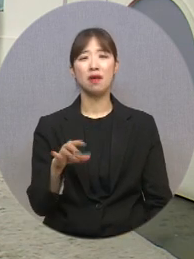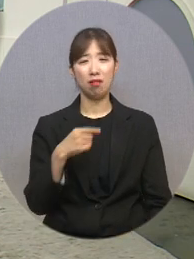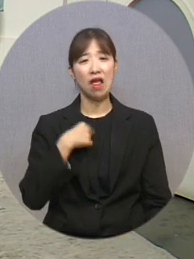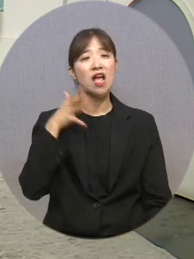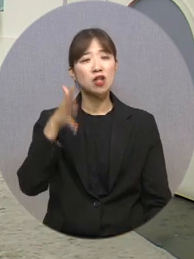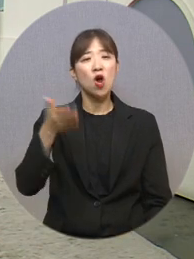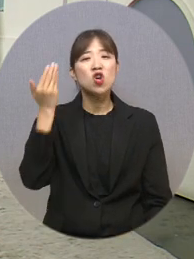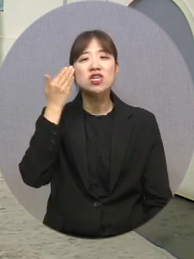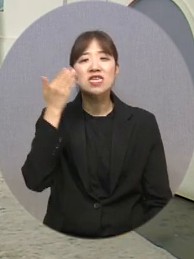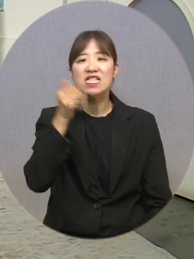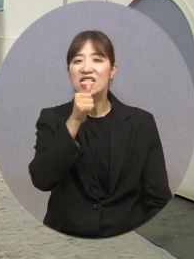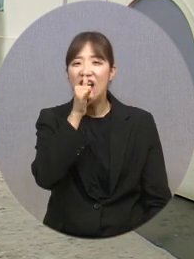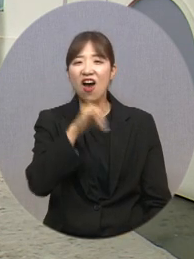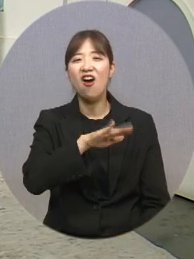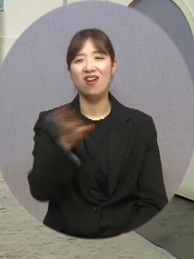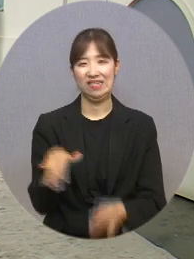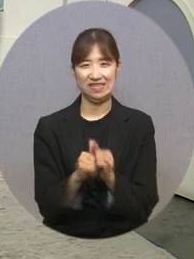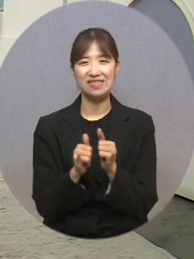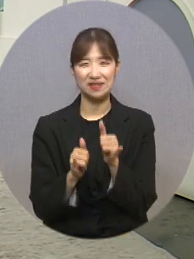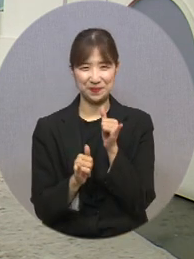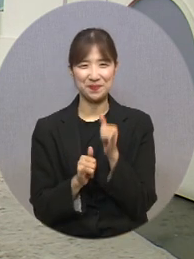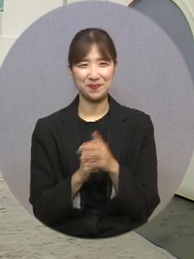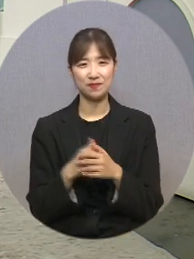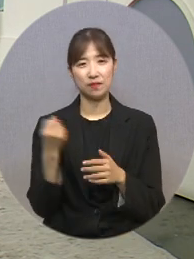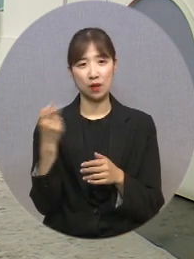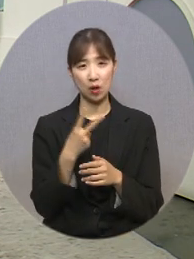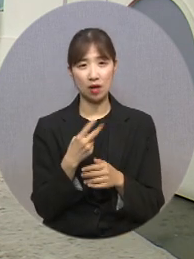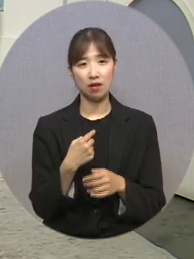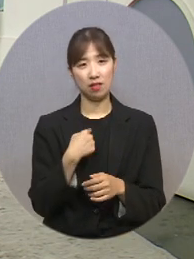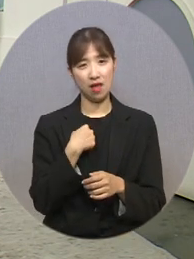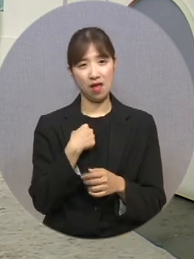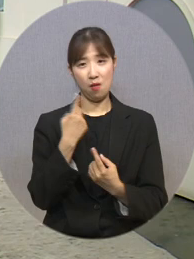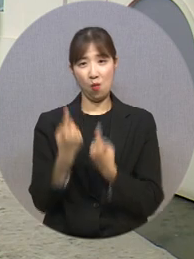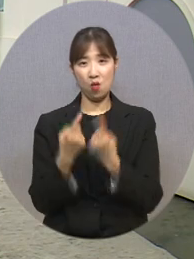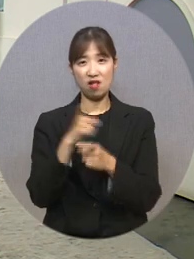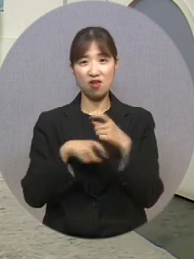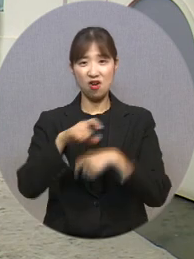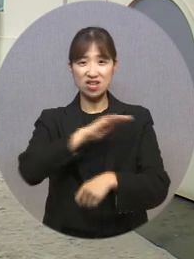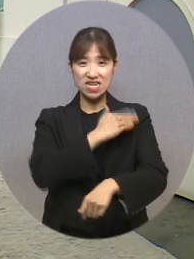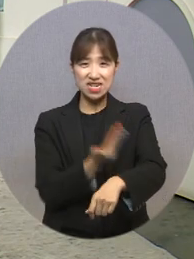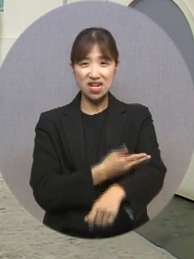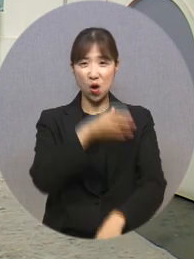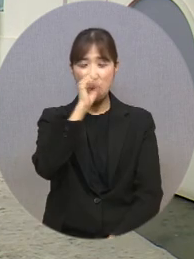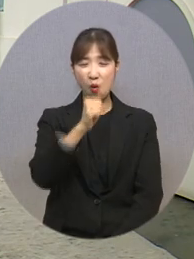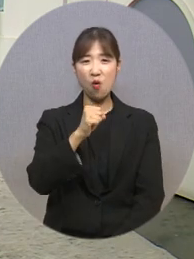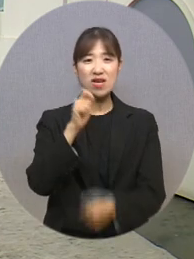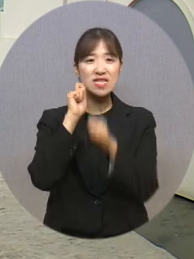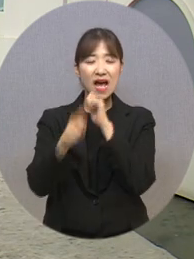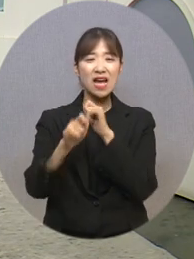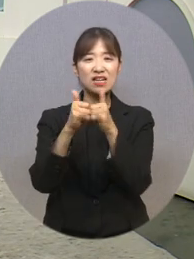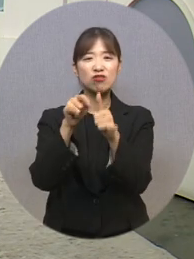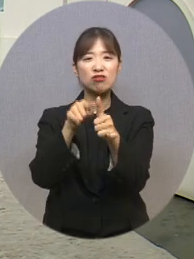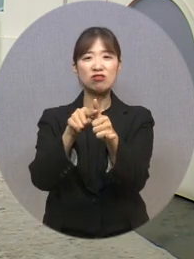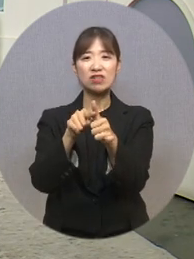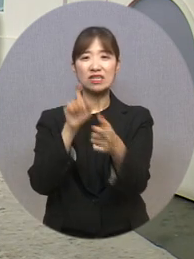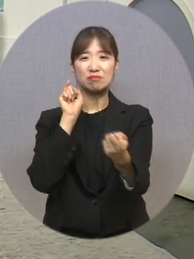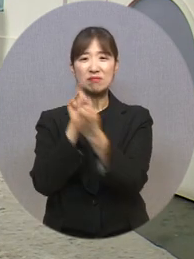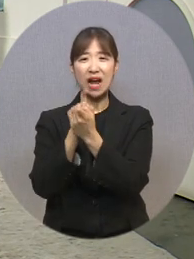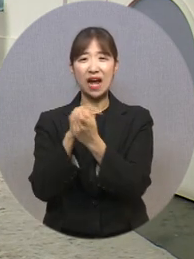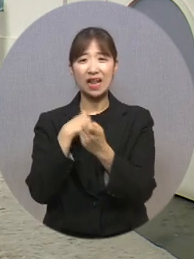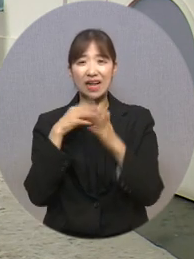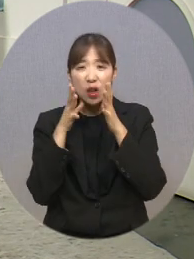가진 분들이요. 그리고 그러다가 자기보다 더 이렇게 실력 있는 사기꾼 만나서 사기를 당하면 창피해서 말을 못하는데